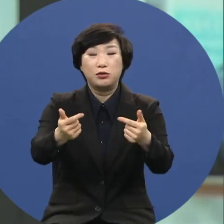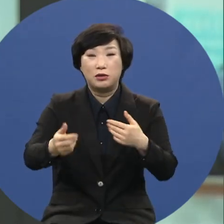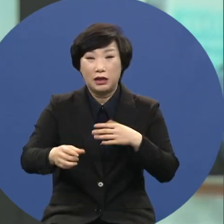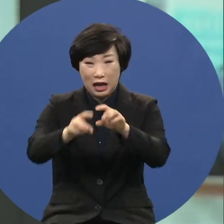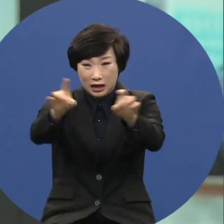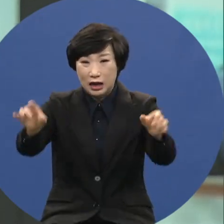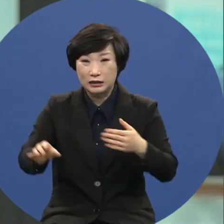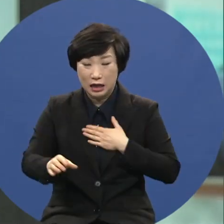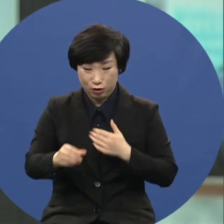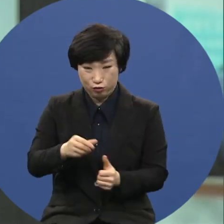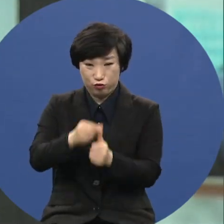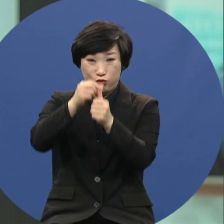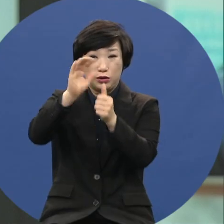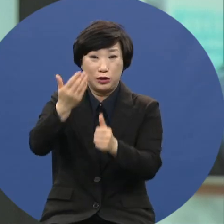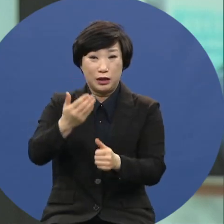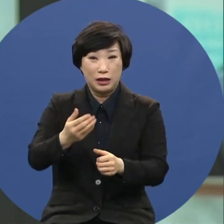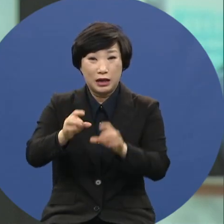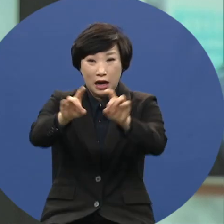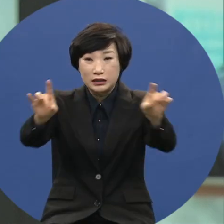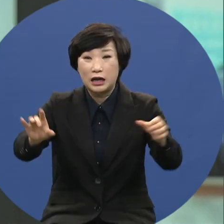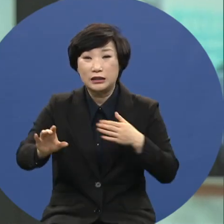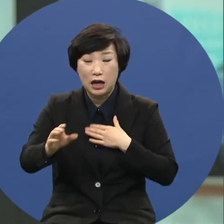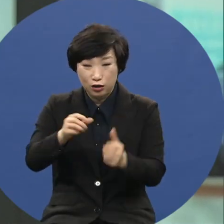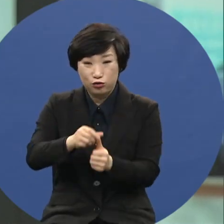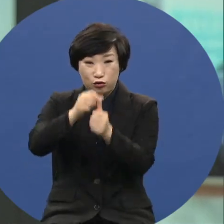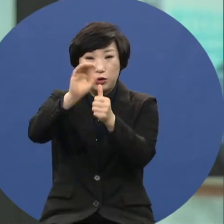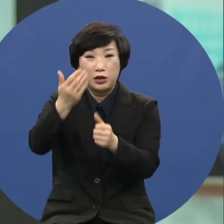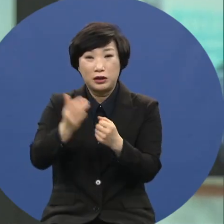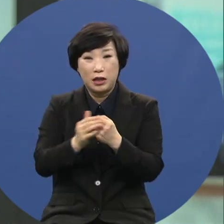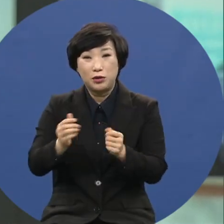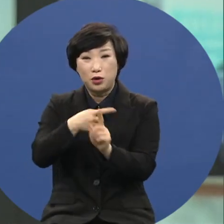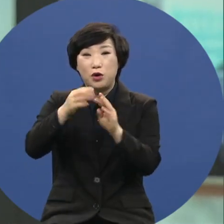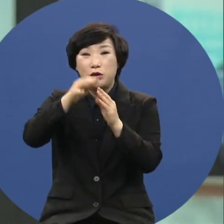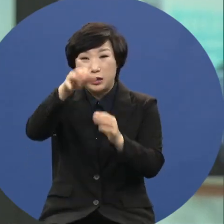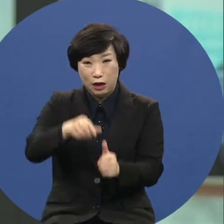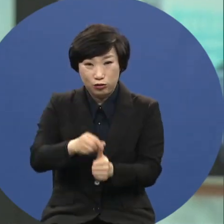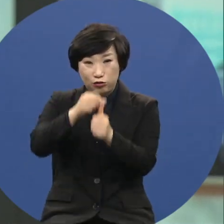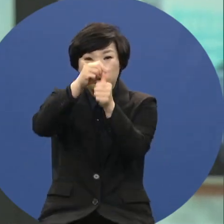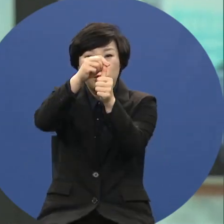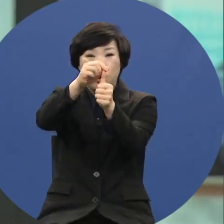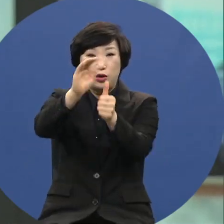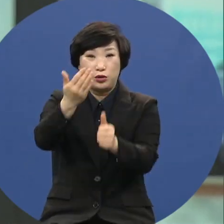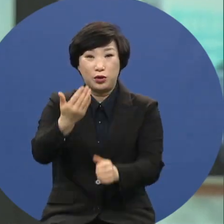구원이요, 각자가 나의 구원이기 때문에 교회의 구원이라 이 말입니다.